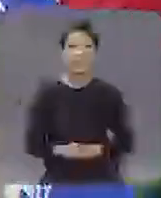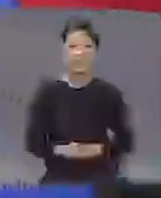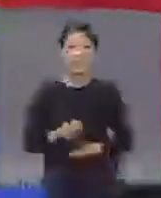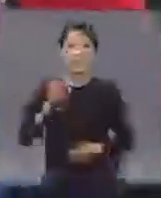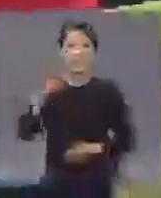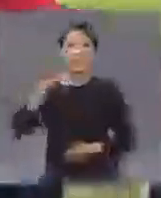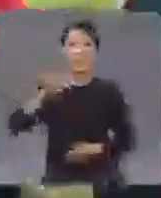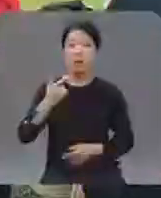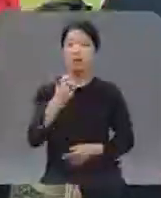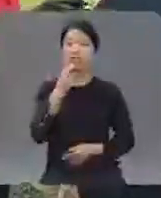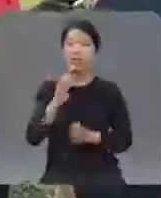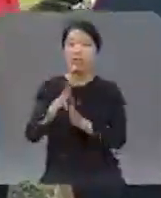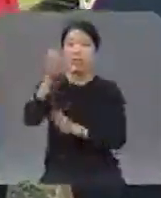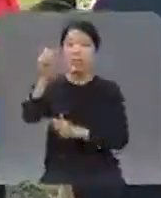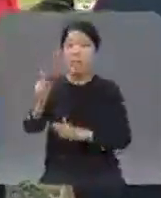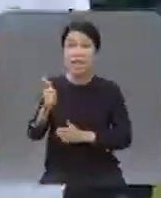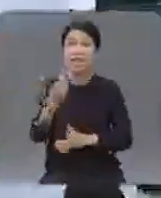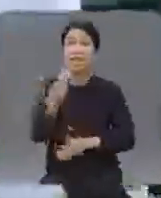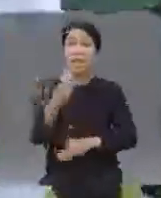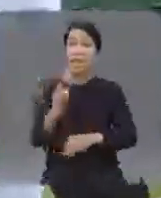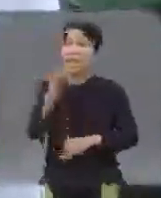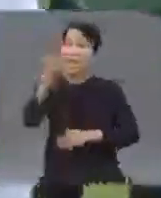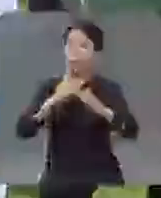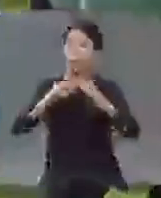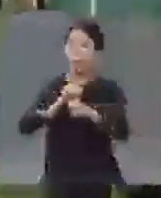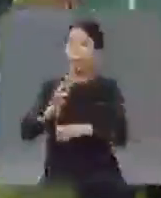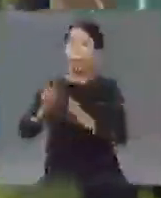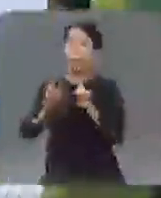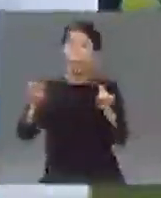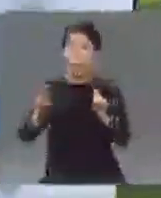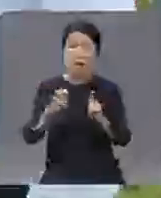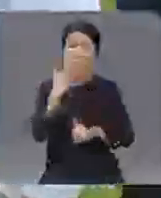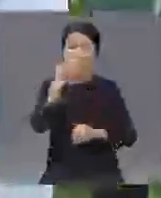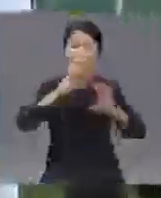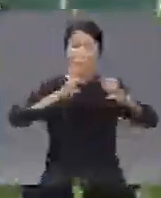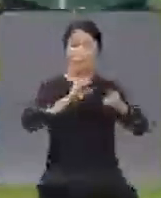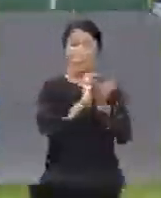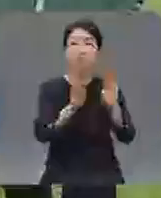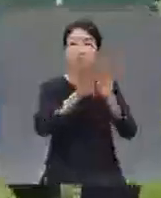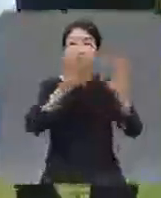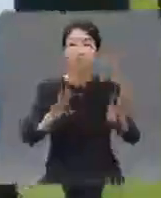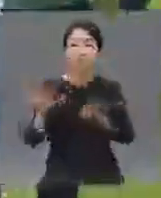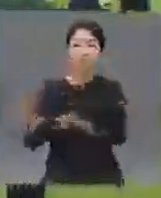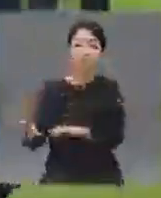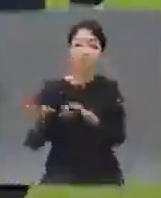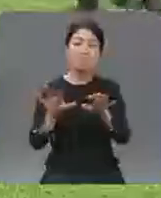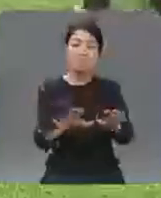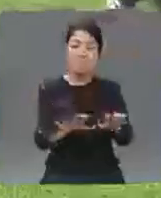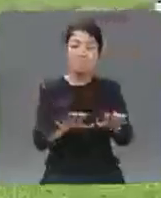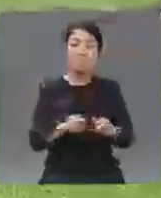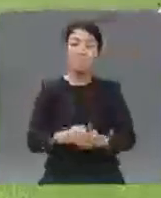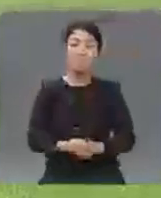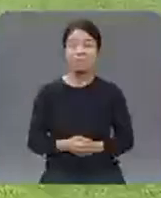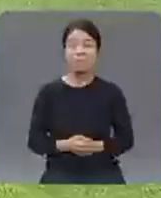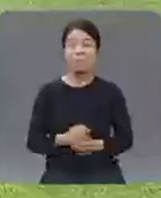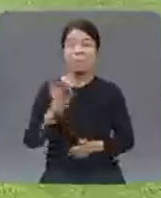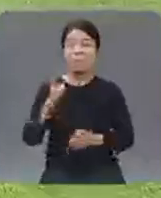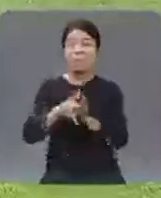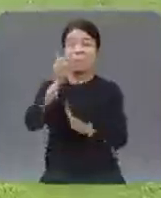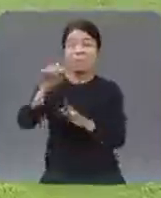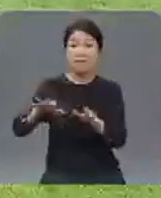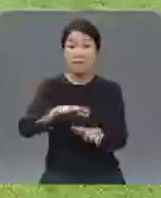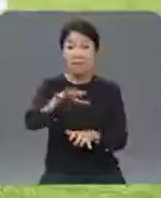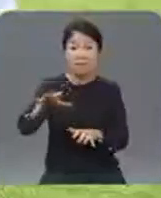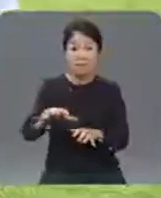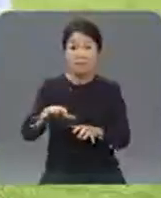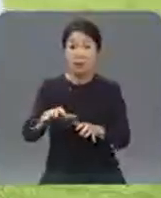오세훈 서울시장과 서울시 고위공무원 30명이 순천만 국제정원박람회를 찾았습니다 오시장 일행은